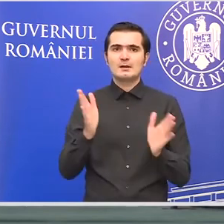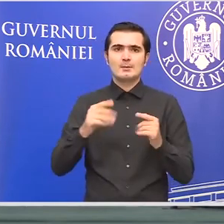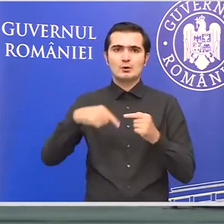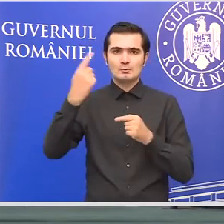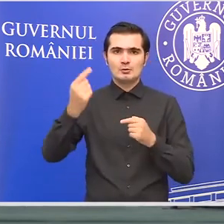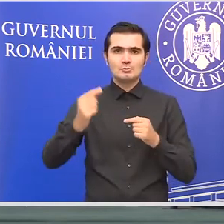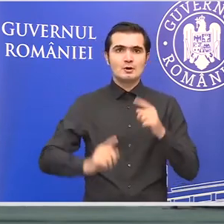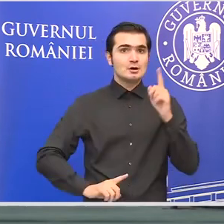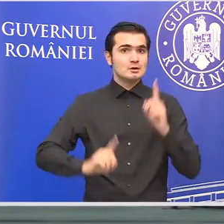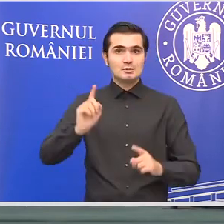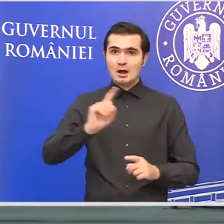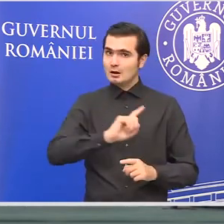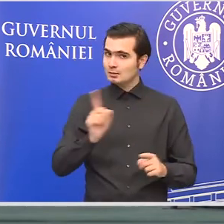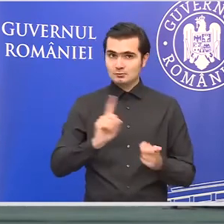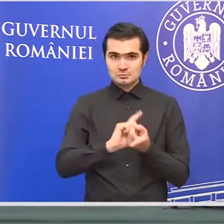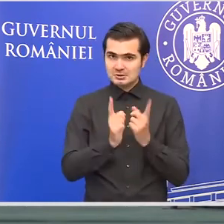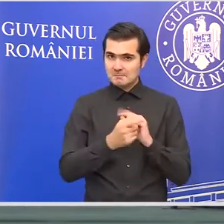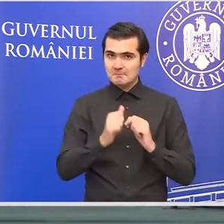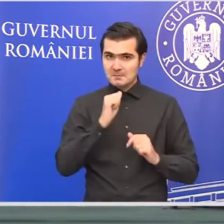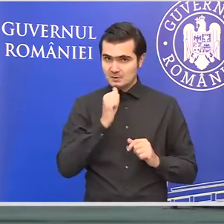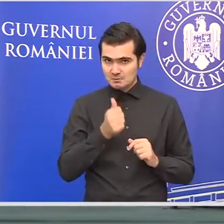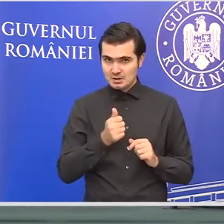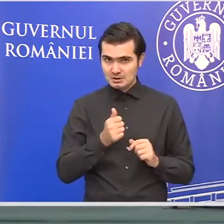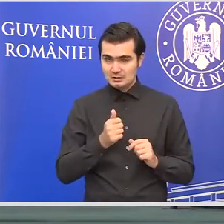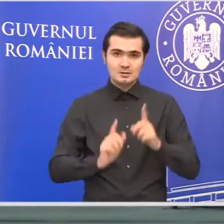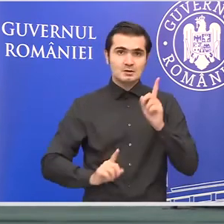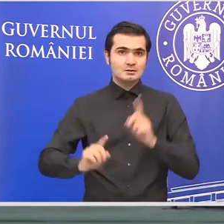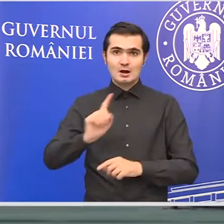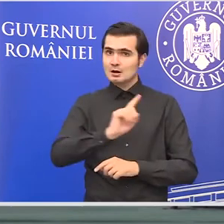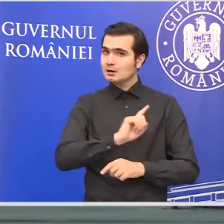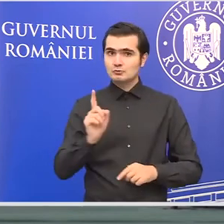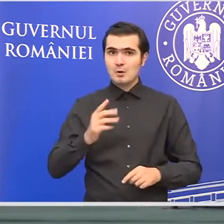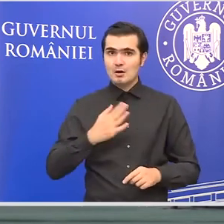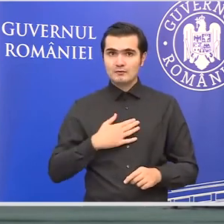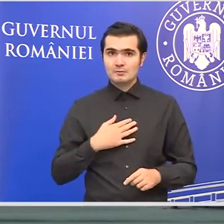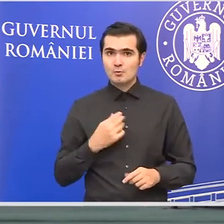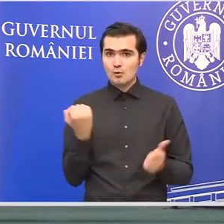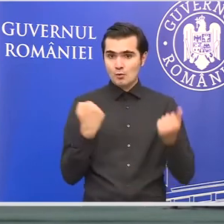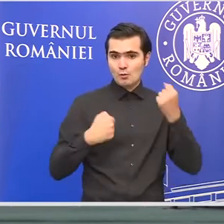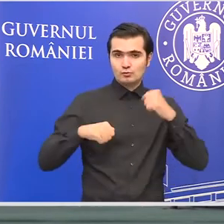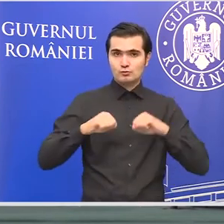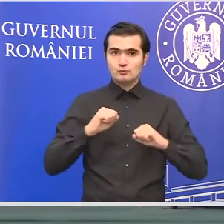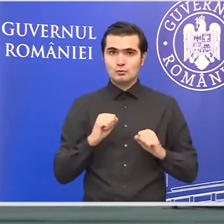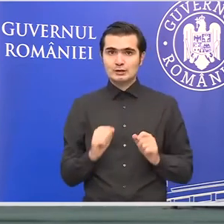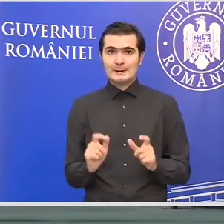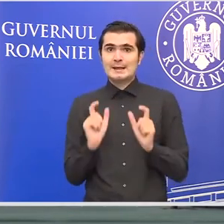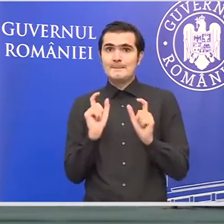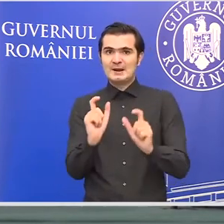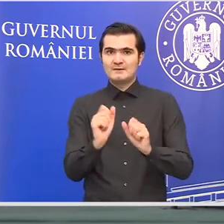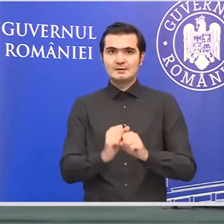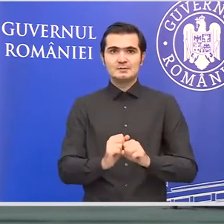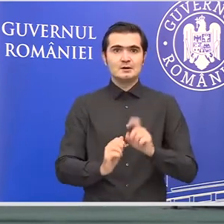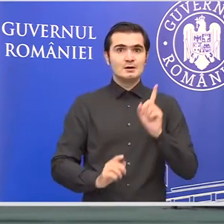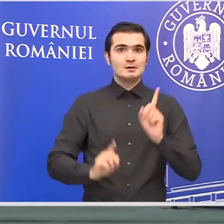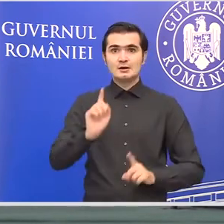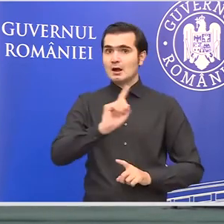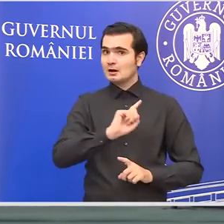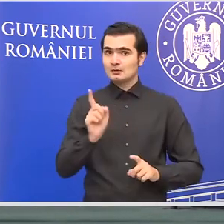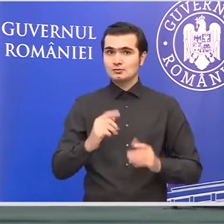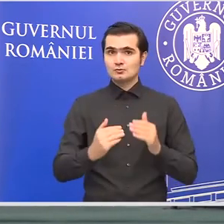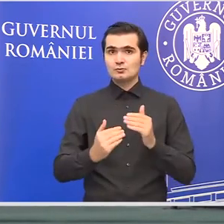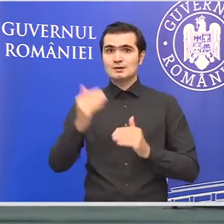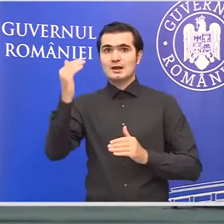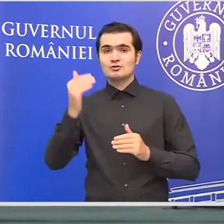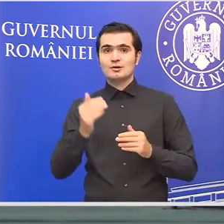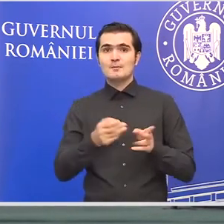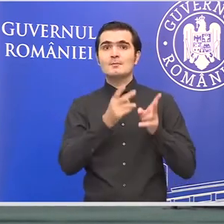nimic din acest punct de vedere, adică neavând o conduită preventivă, necrescând ritmul